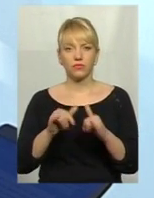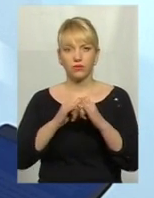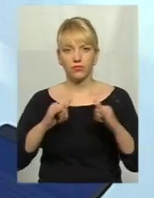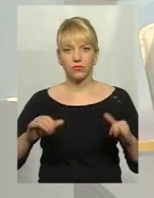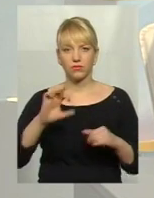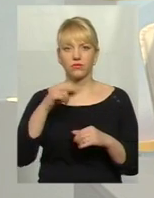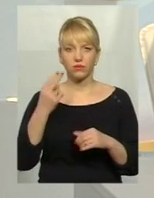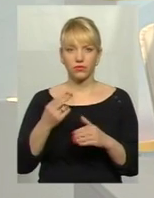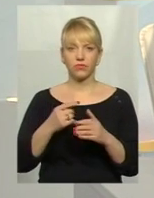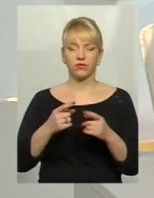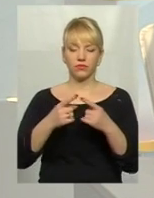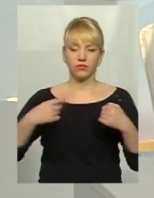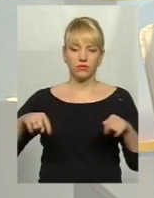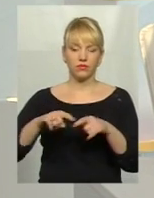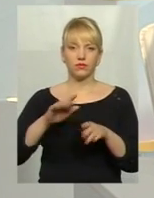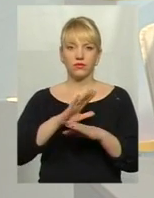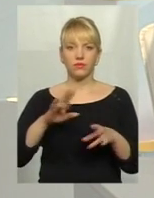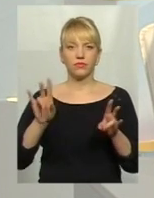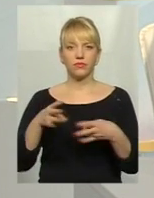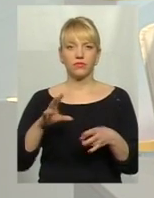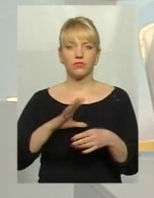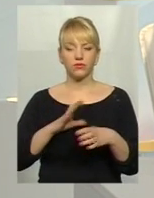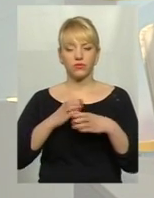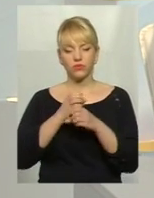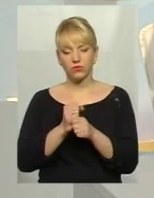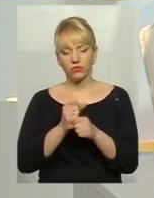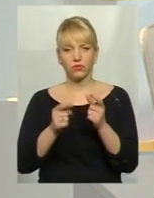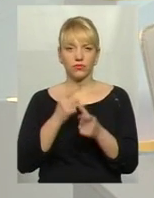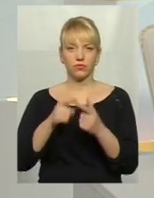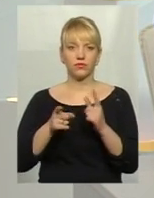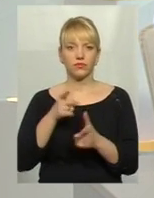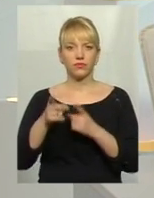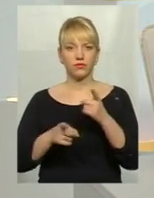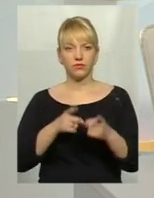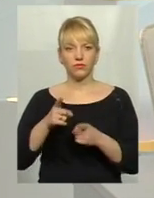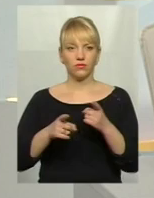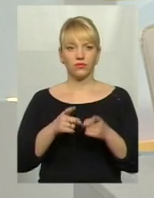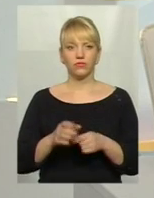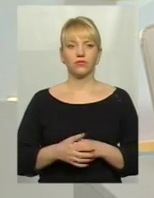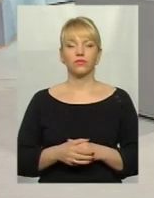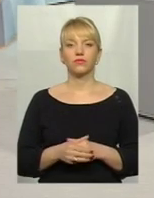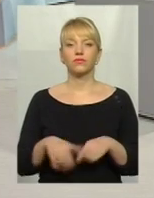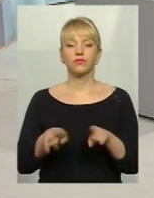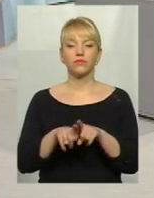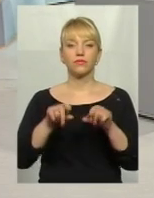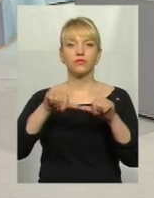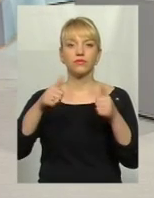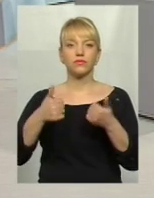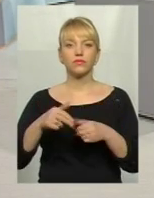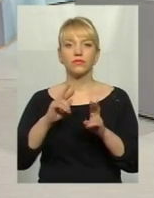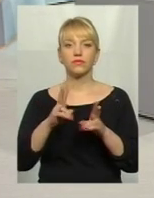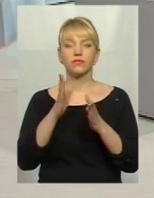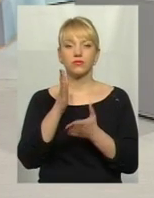не довелося в подальшому чи то скорочувати, чи то реорганізовувати? В такому вигляді, як